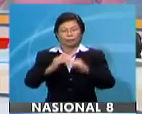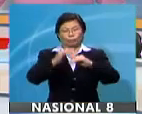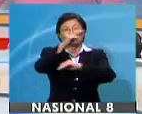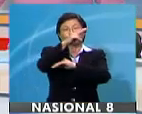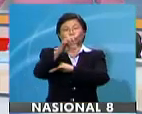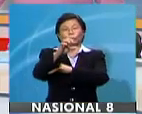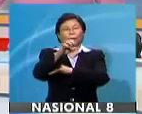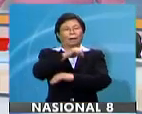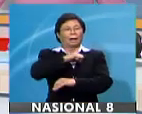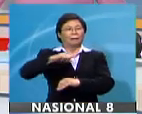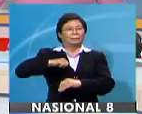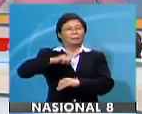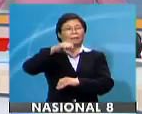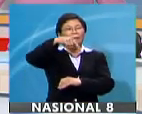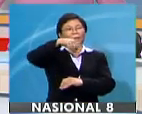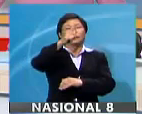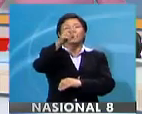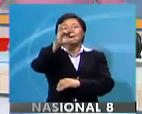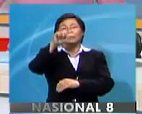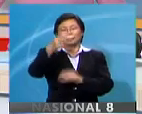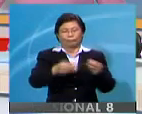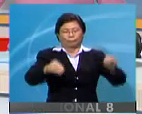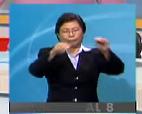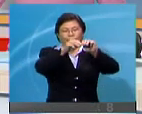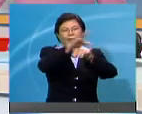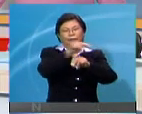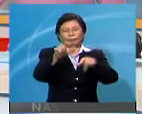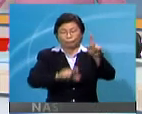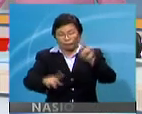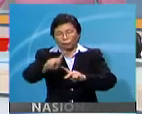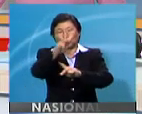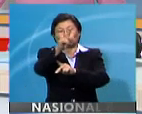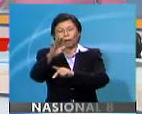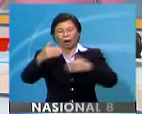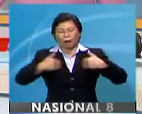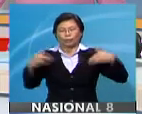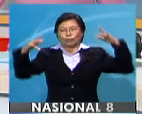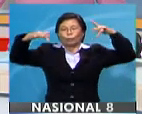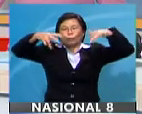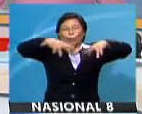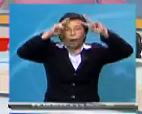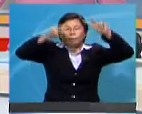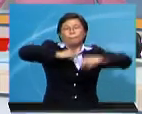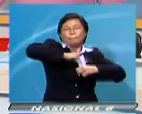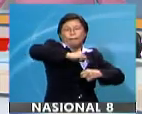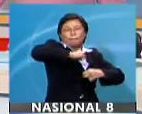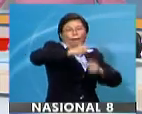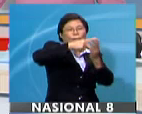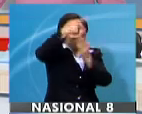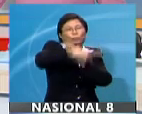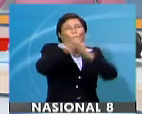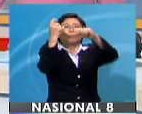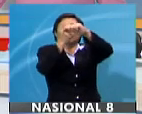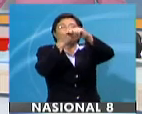Lebih 200 ahli kariah masjid dan persatuan penduduk kejiran Raja Dewa Teliport Kota Baru mengadakan perhimpunan aman membantah sebuah projek